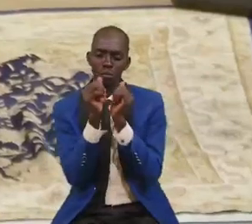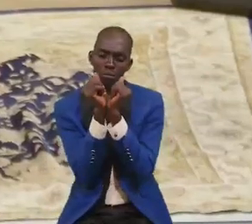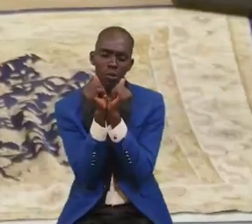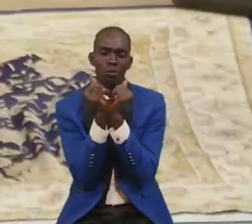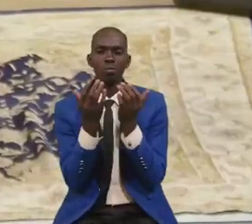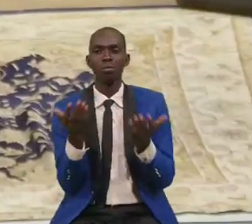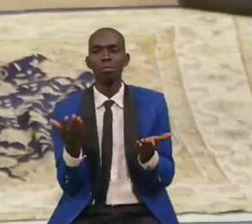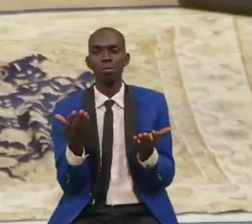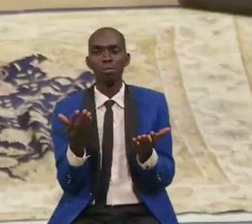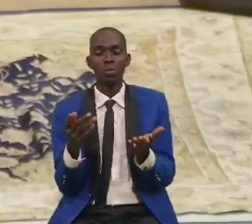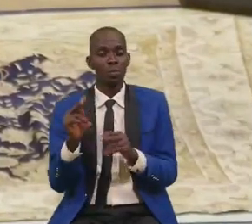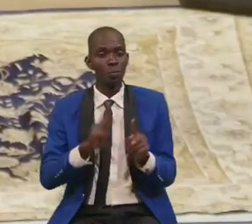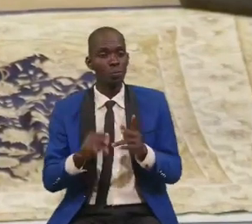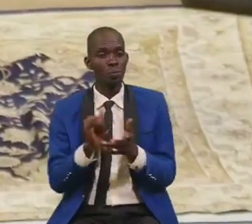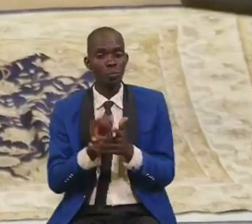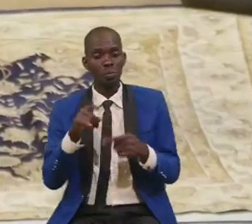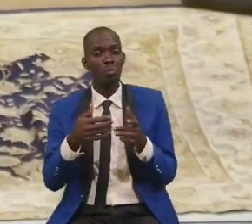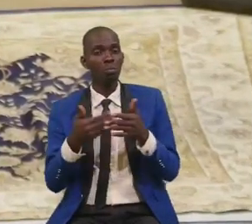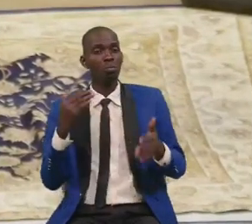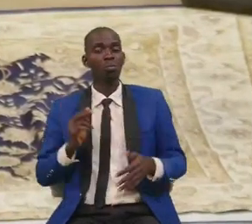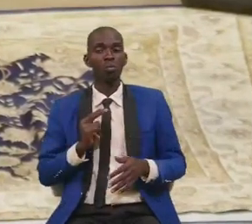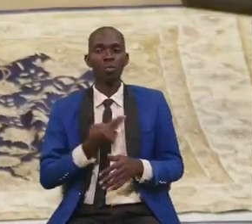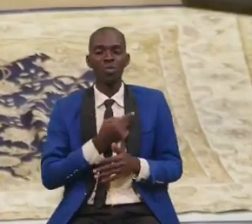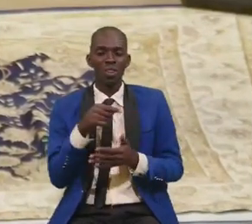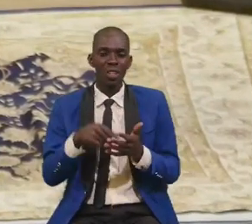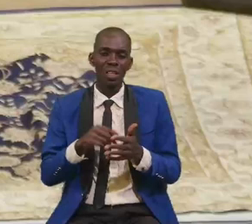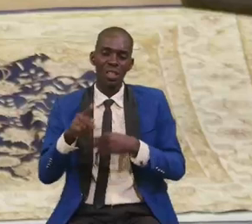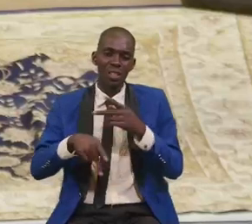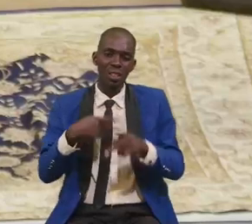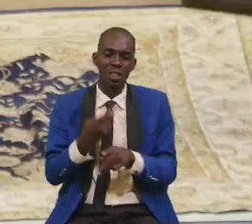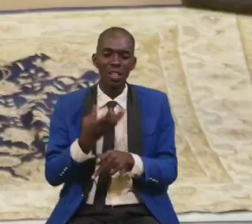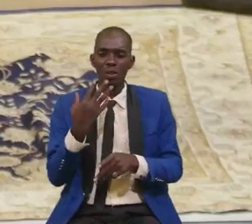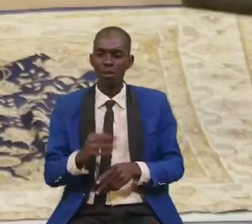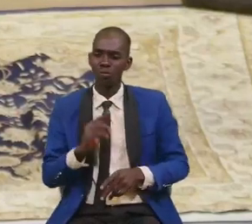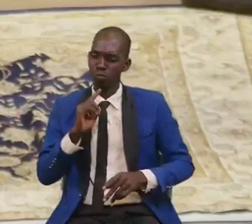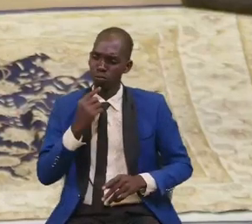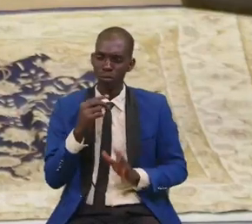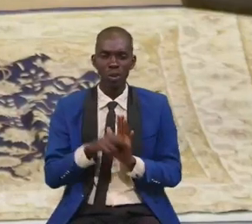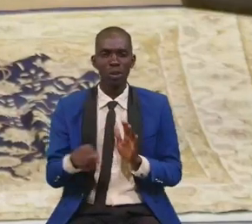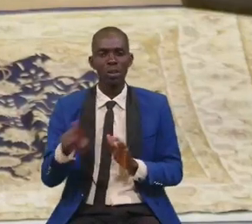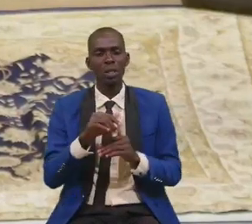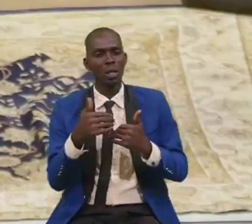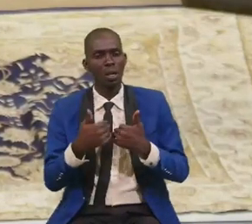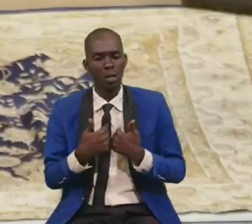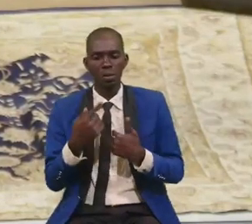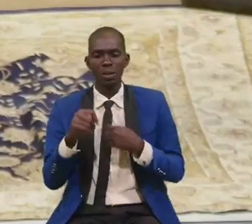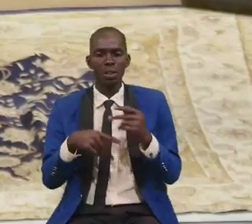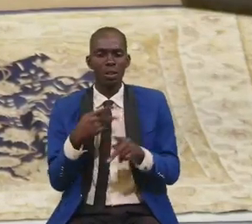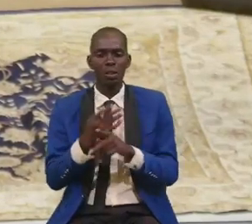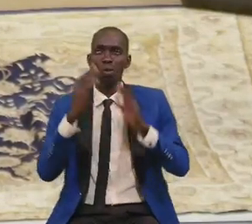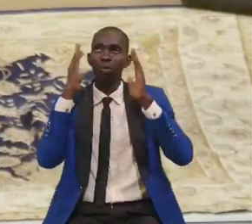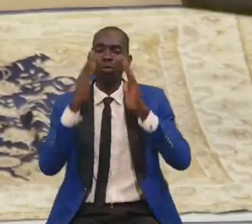Ceux qui nous ont devancés, ça c'est le type de ferveur qu'ils avaient, c'est le type de concentration qu'ils avaient, c'est le type de